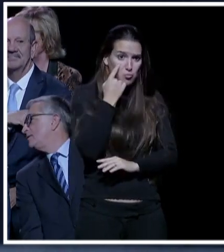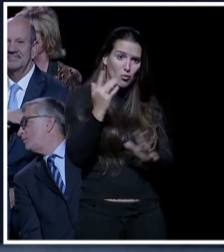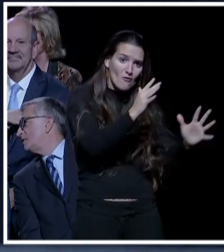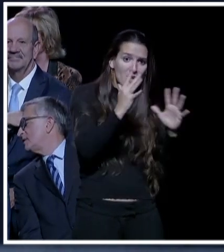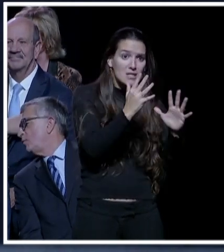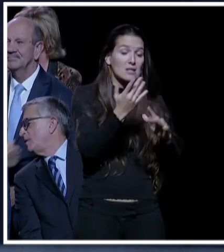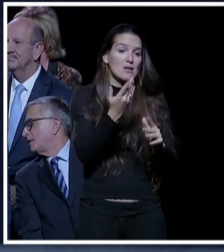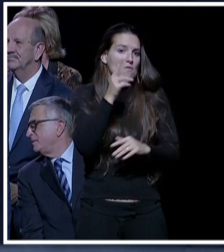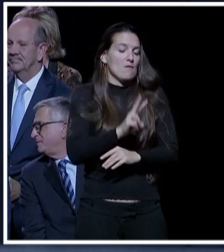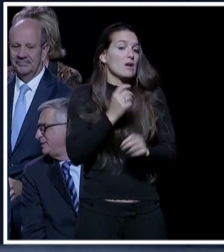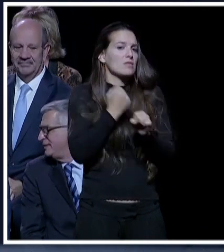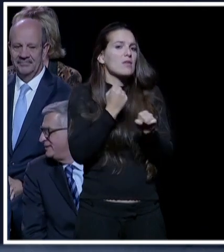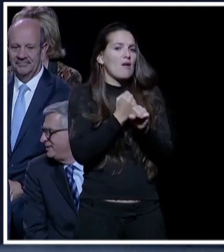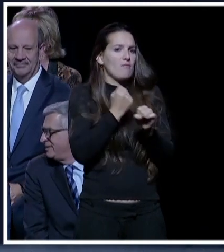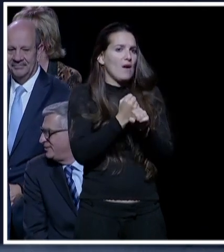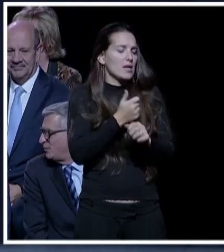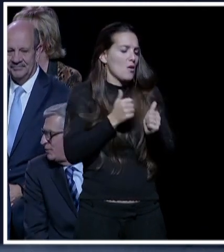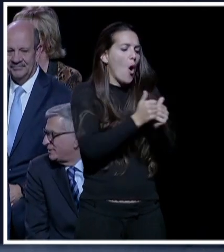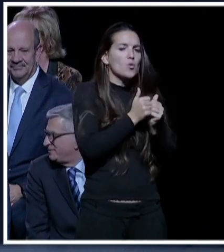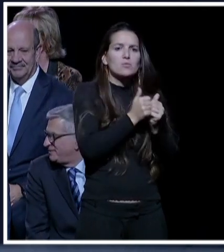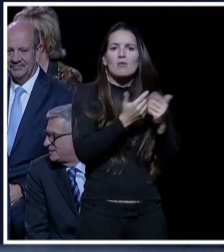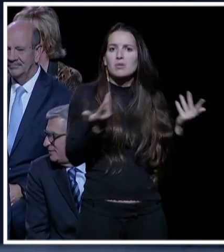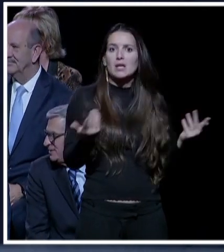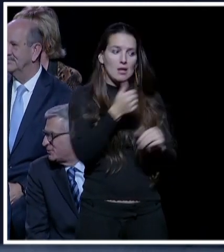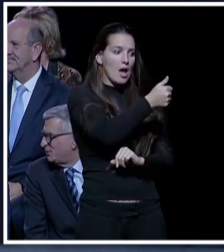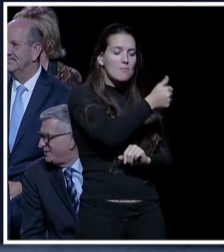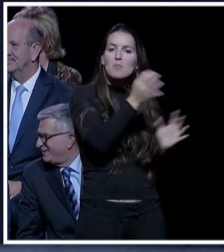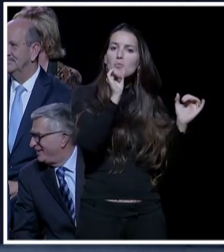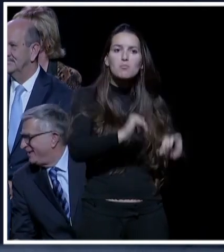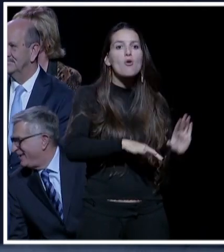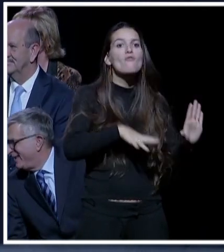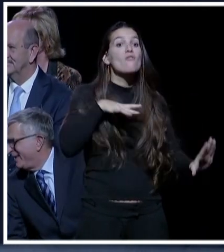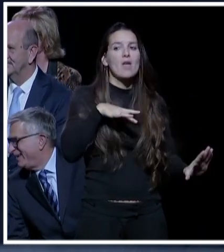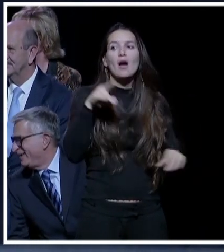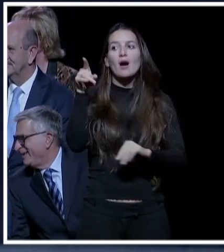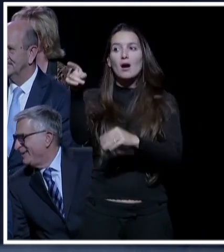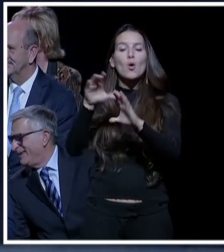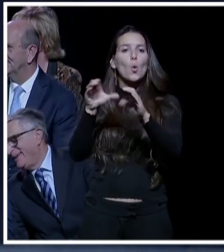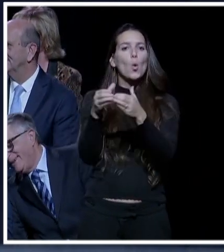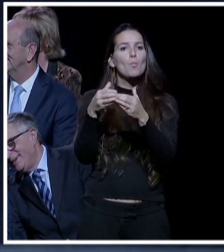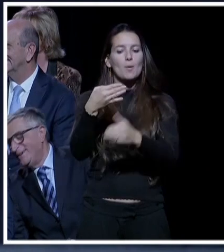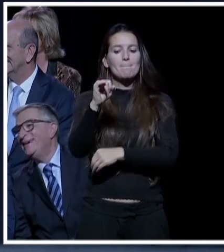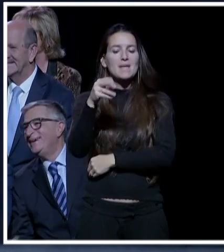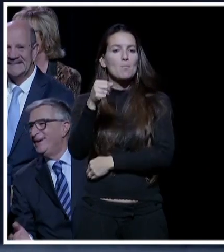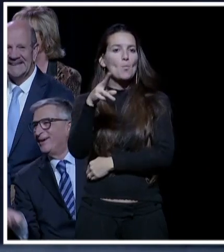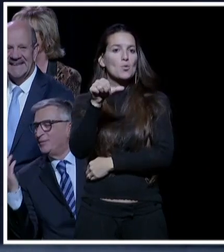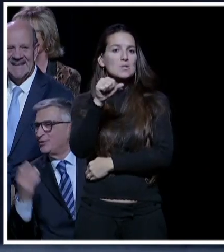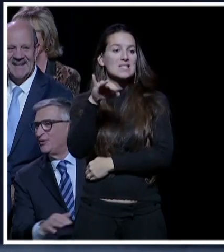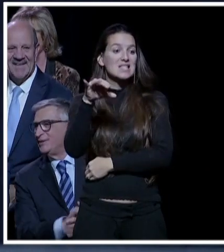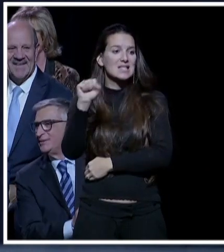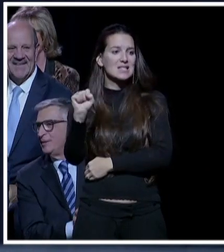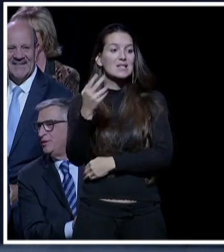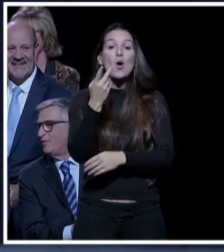dans la main, je vous en parlerai tout à l'heure, et je pense qu'elle peut être fière de ses mimosistes parce que, eh bien, ils ont touché,